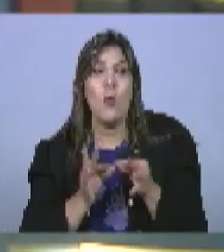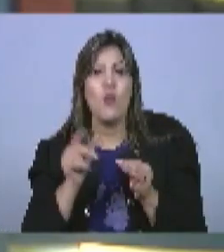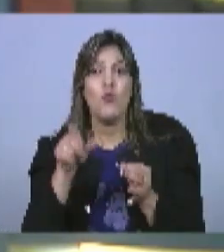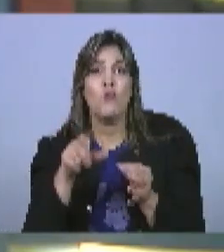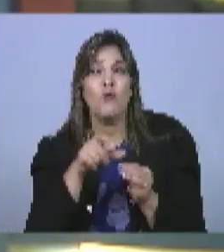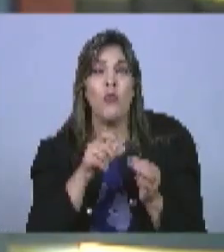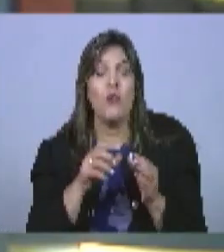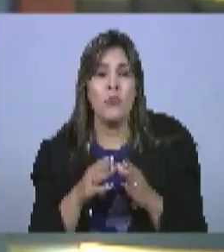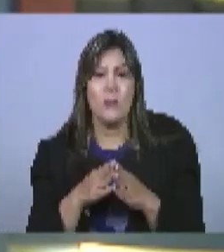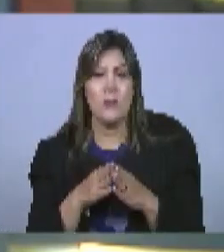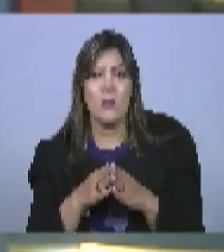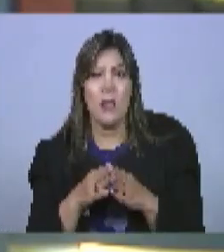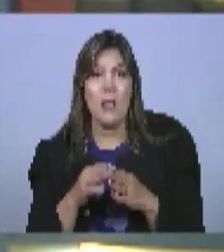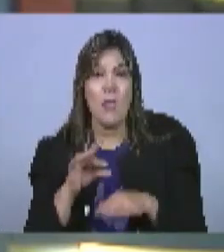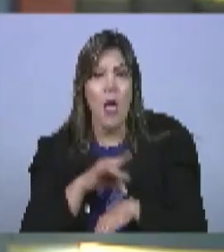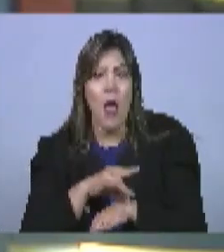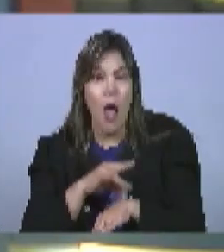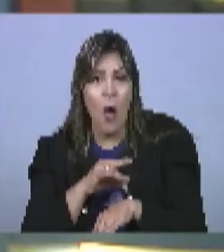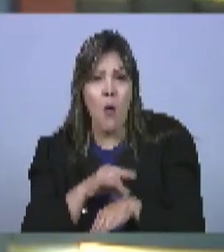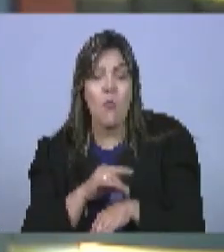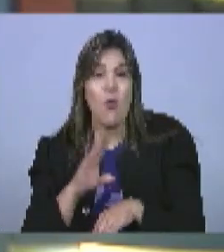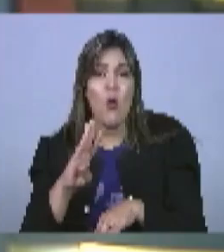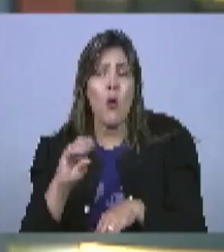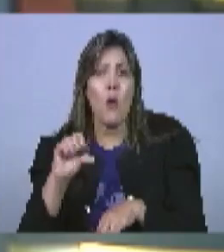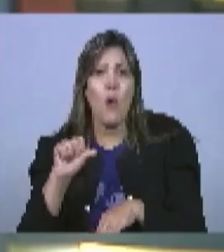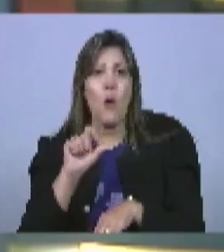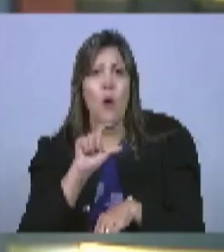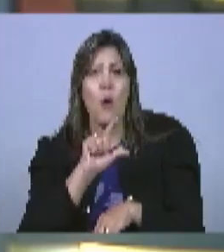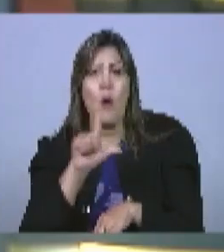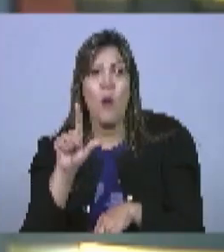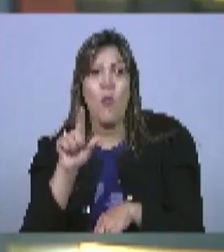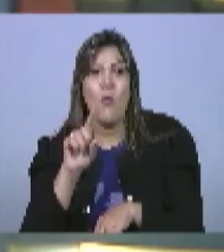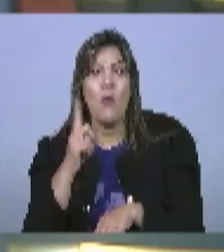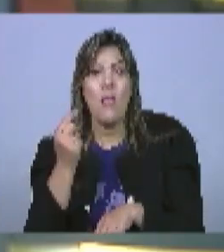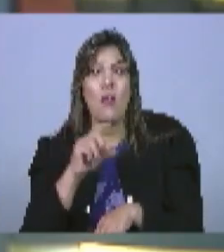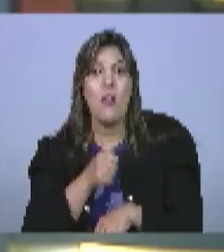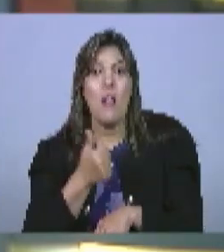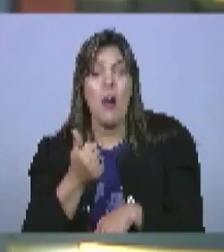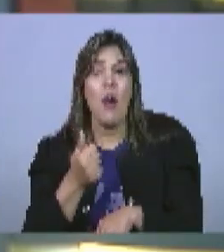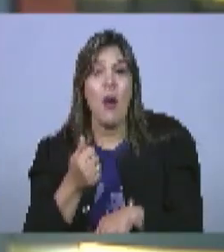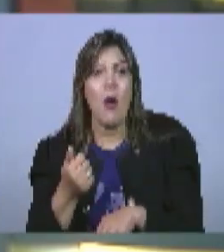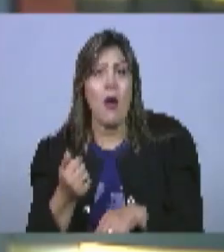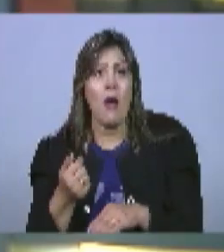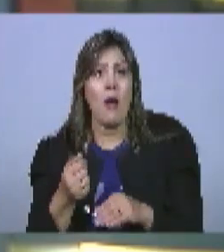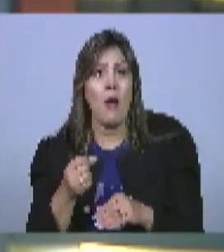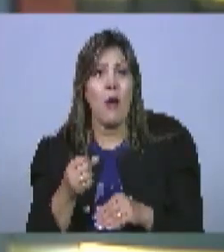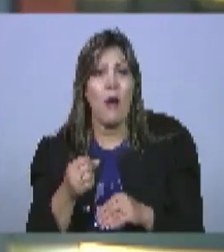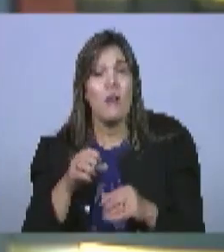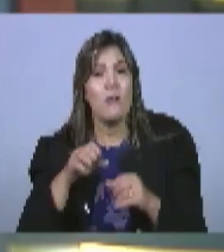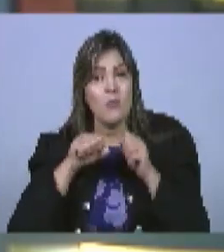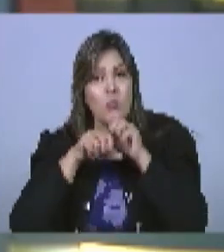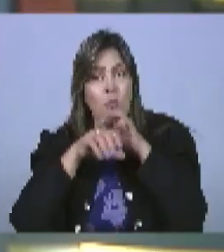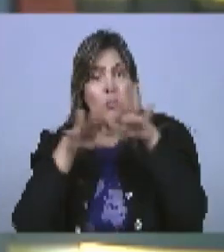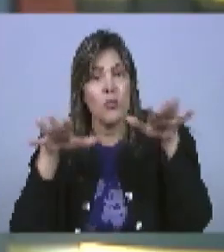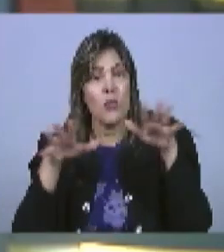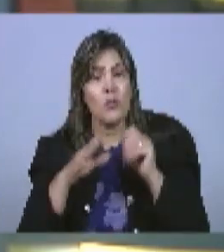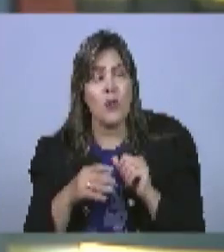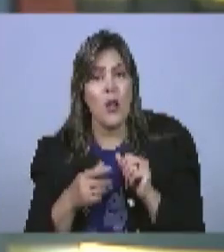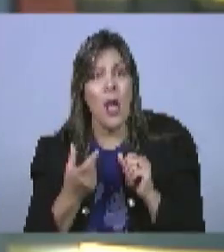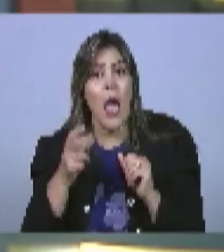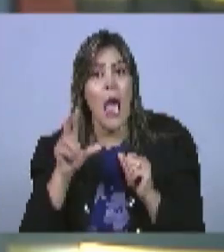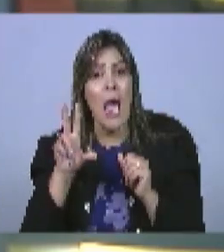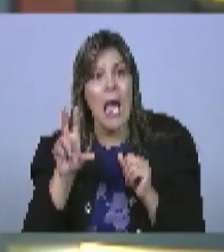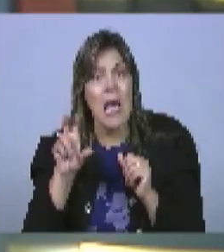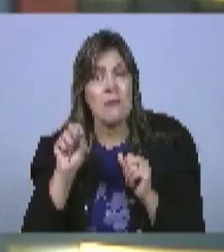شخص امراض زي الكوليرا والملاريا يعني اخذه في الانتشار حوالي